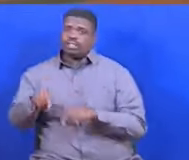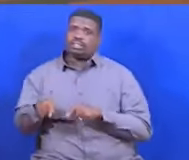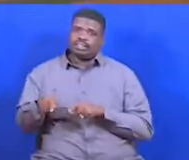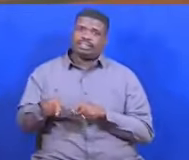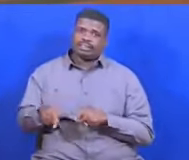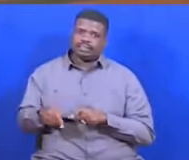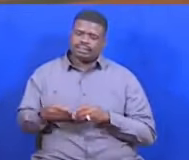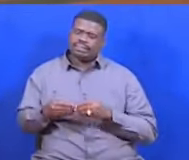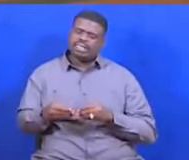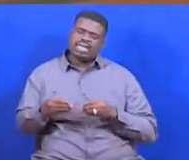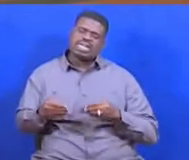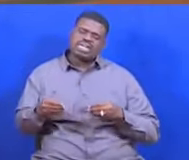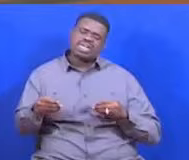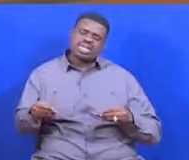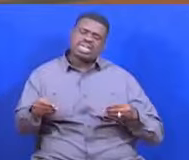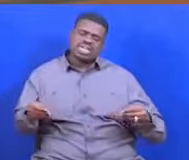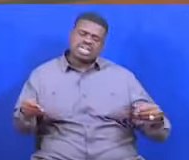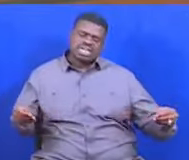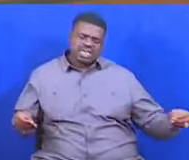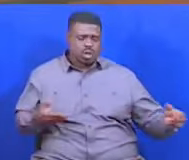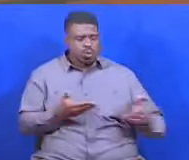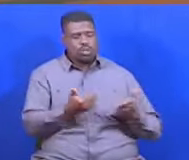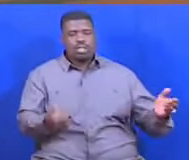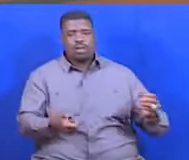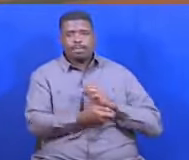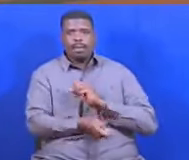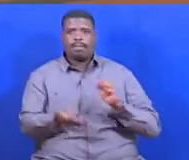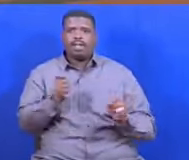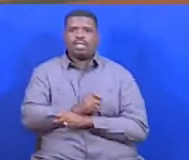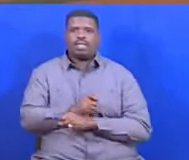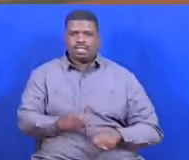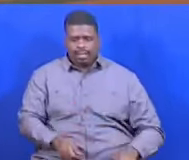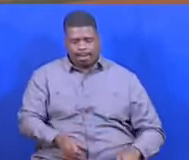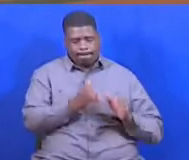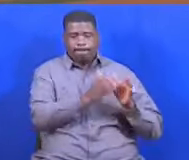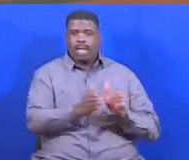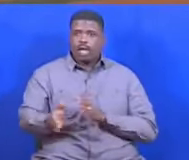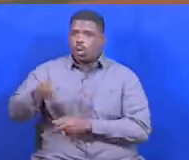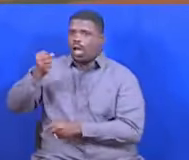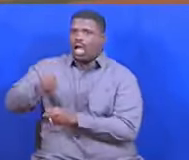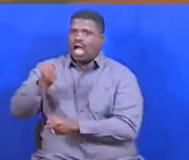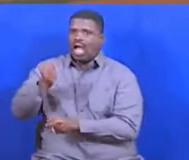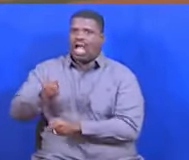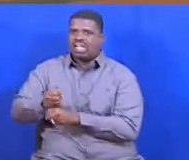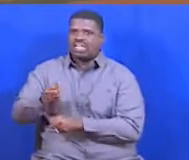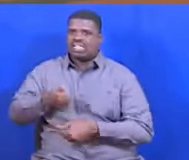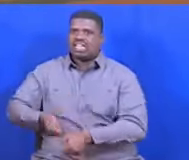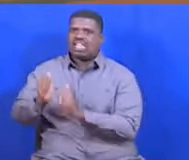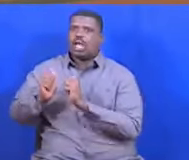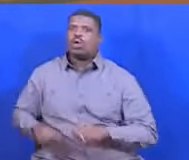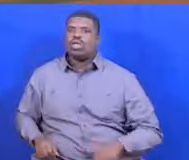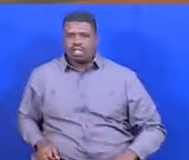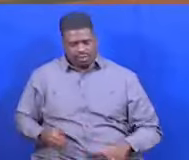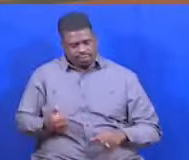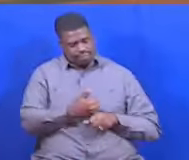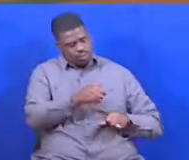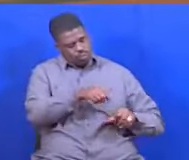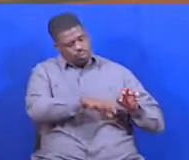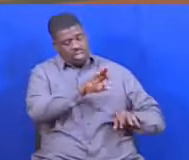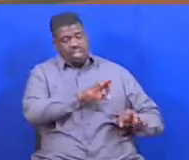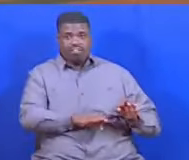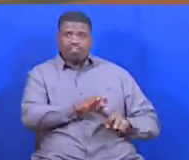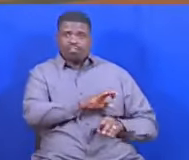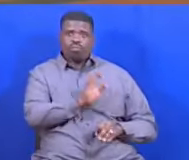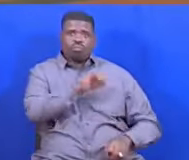limekuwa na ucheleweshaji, lakini ni kwa sababu ya mabadiliko ya scope ya kazi yenyewe. Bwawa hili lilifanywa sanifu au study